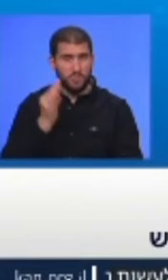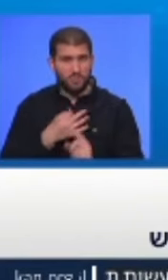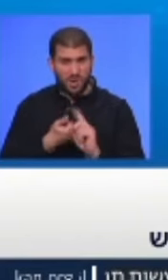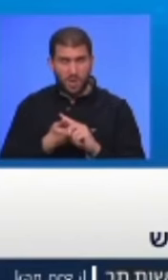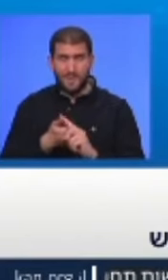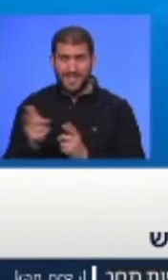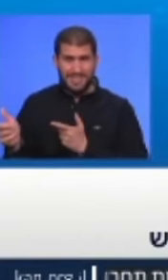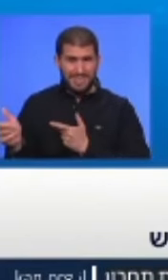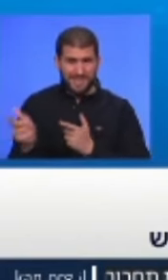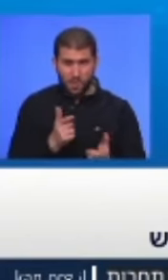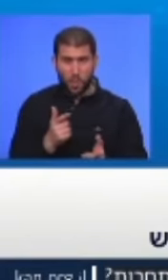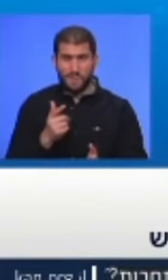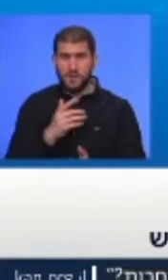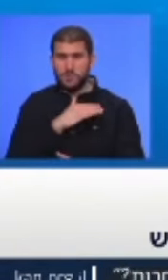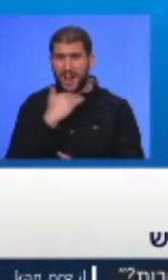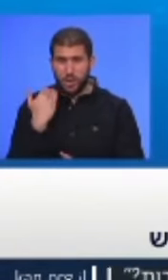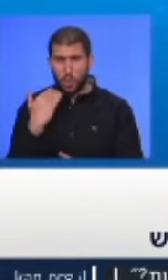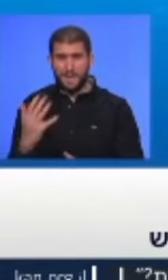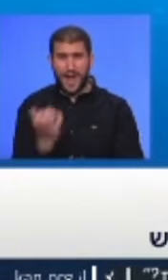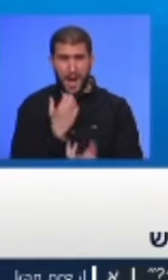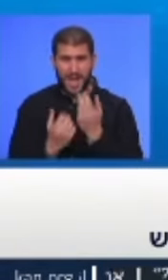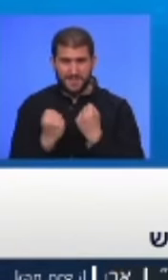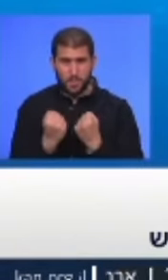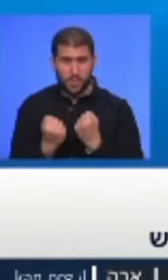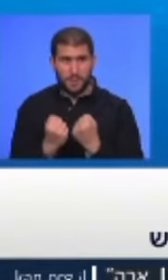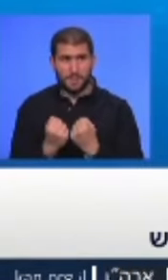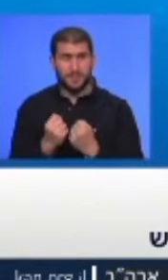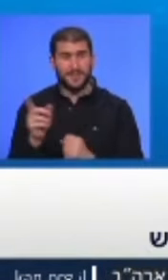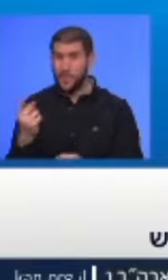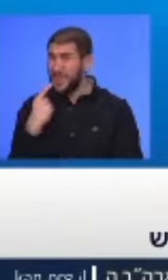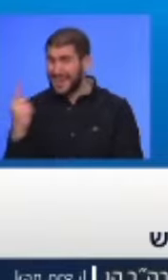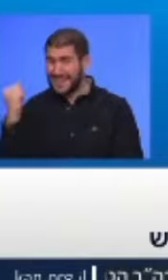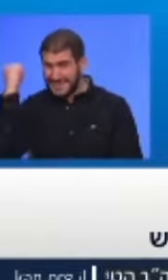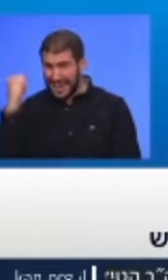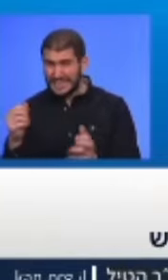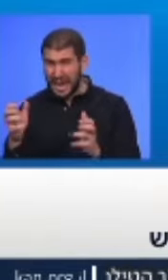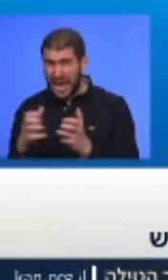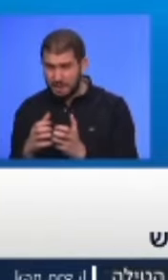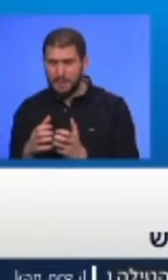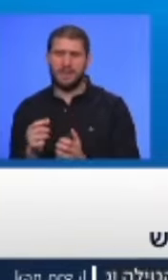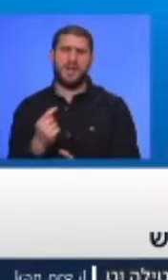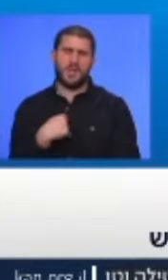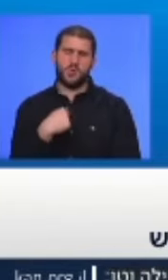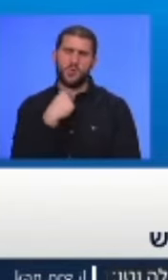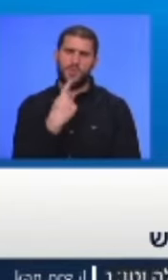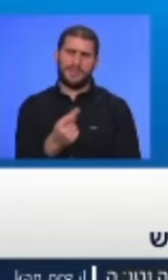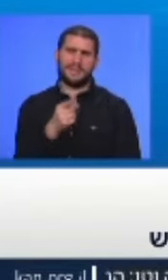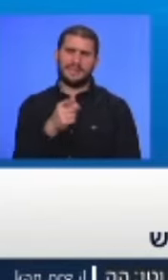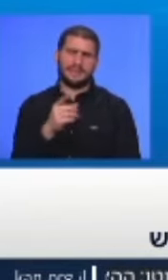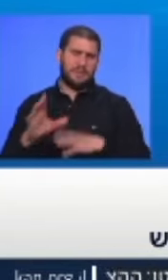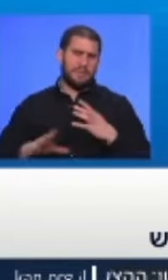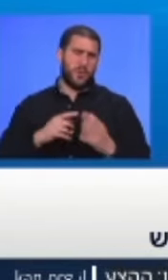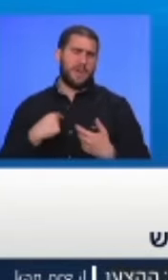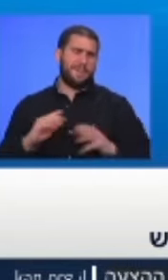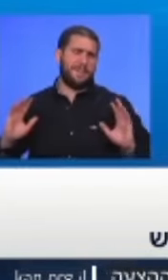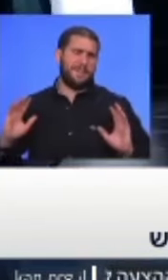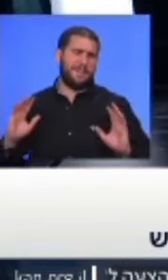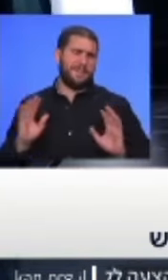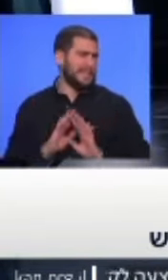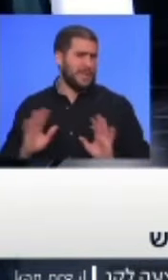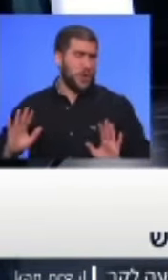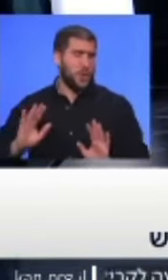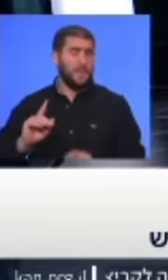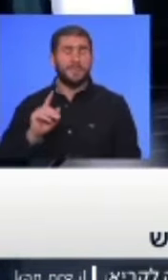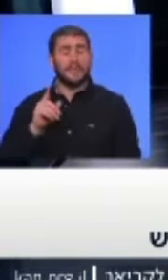וטבחו, ושחטו, וחטפו, ויקרא לזה רצח עם, אז אני אומרת לך, זה מקומם אותי, זה הכל. זה מקומם את כולם?